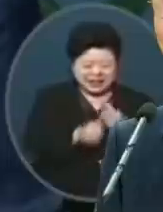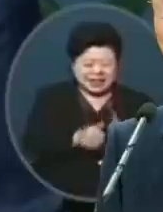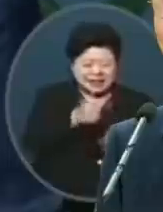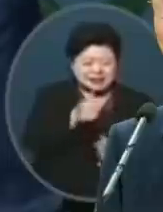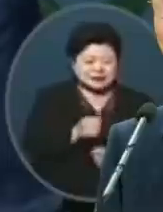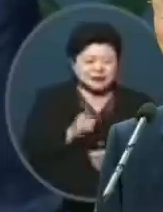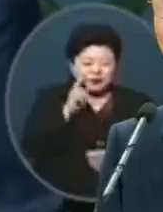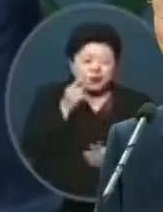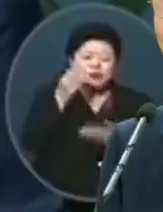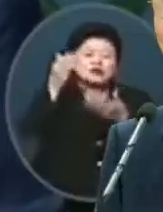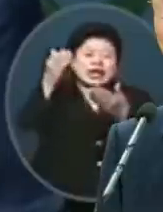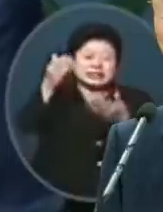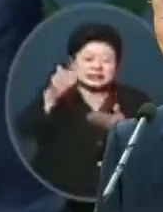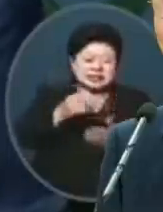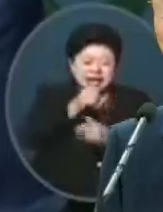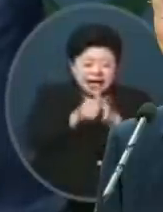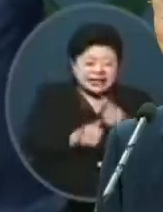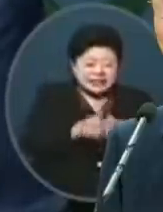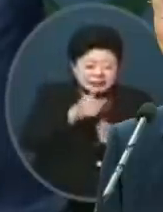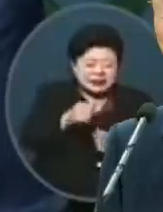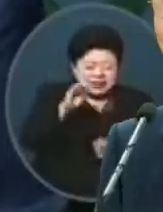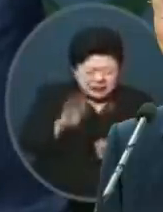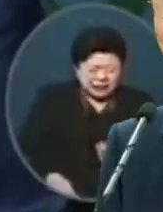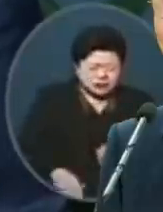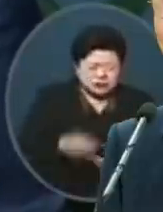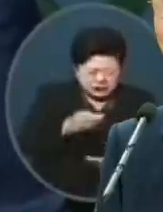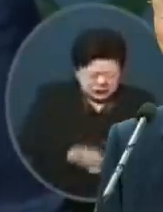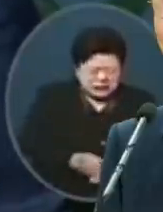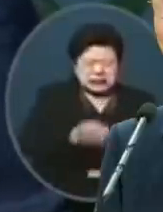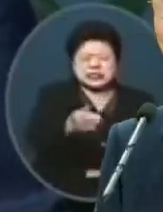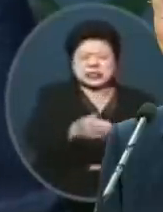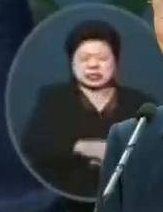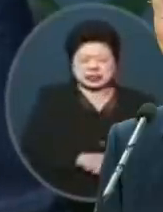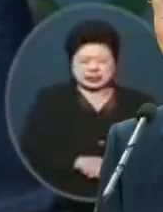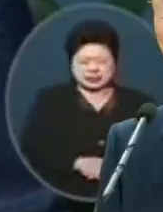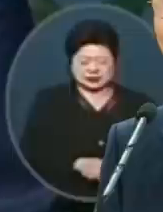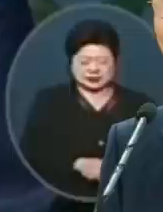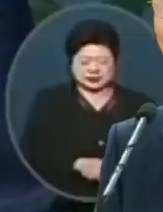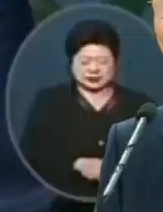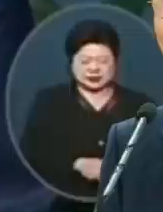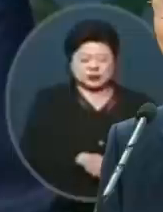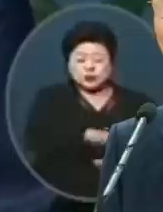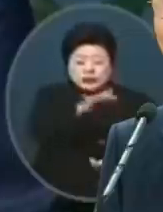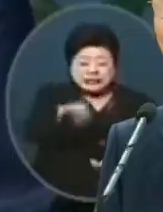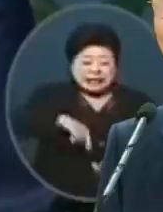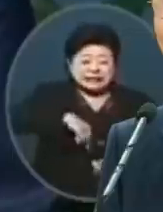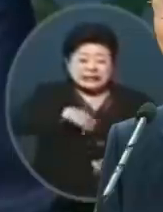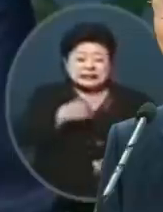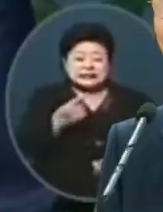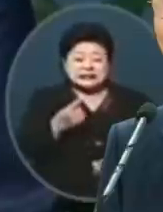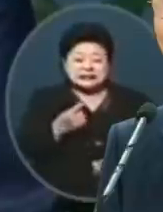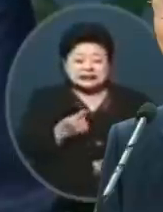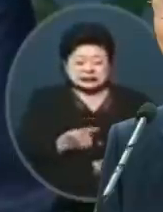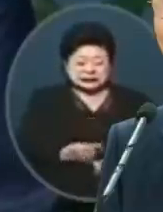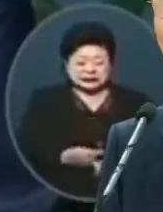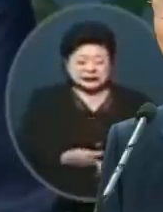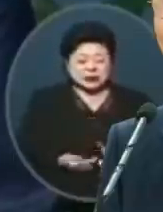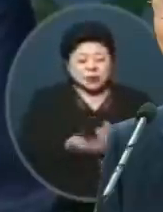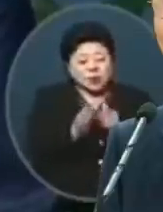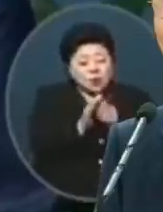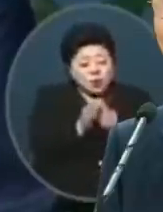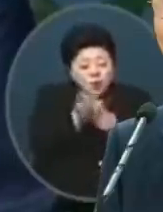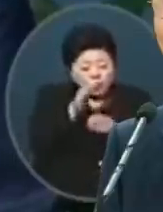하나님이 높여주면 높아지고 하나님이 낮추시면 낮아지고 우리가 공경할 것은